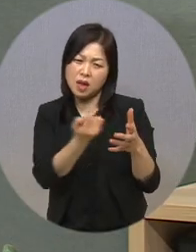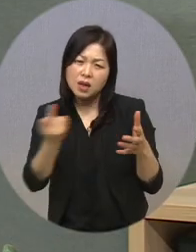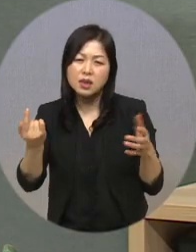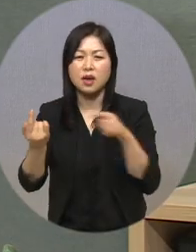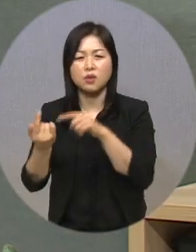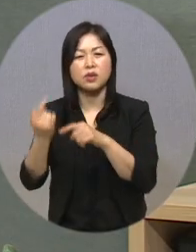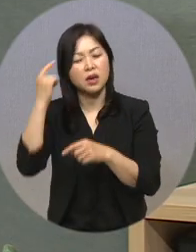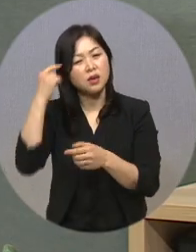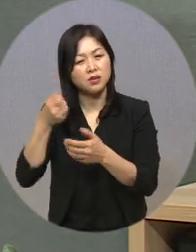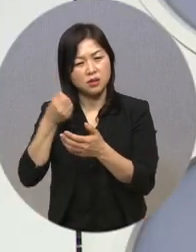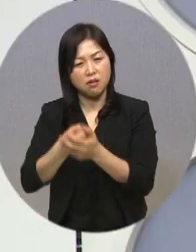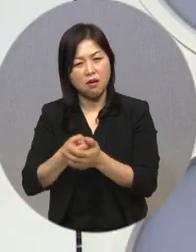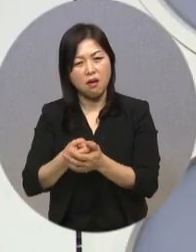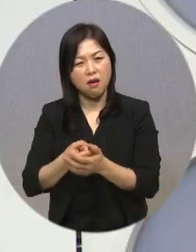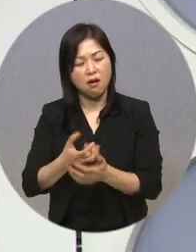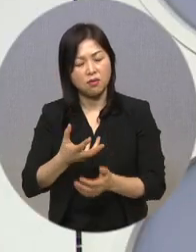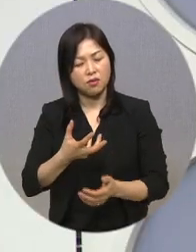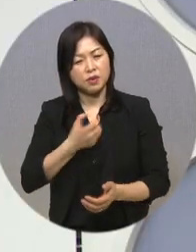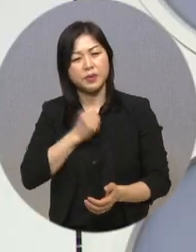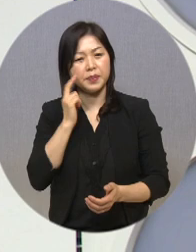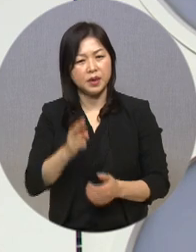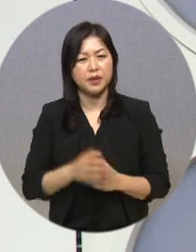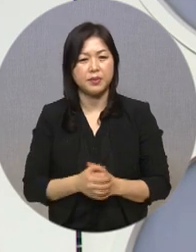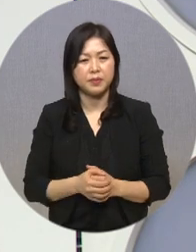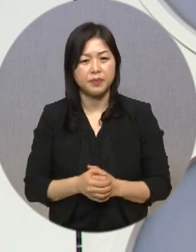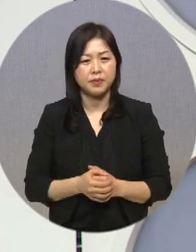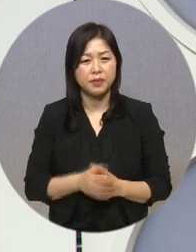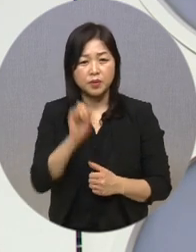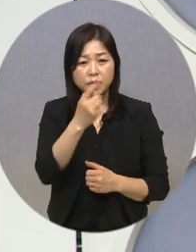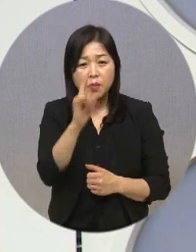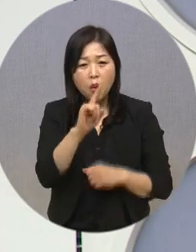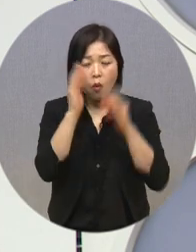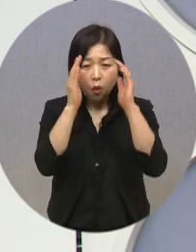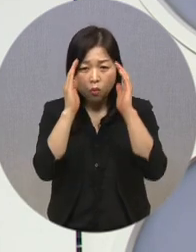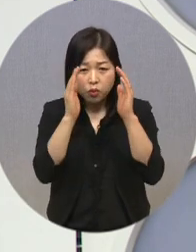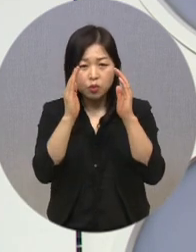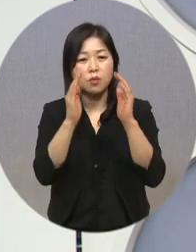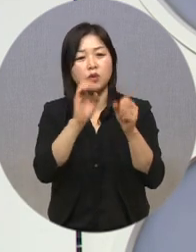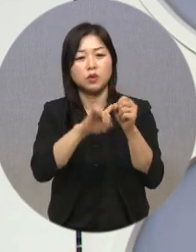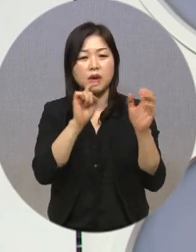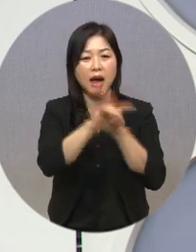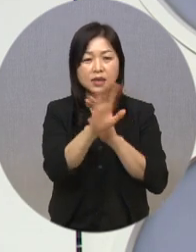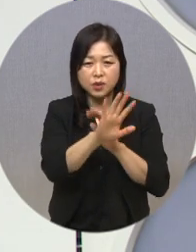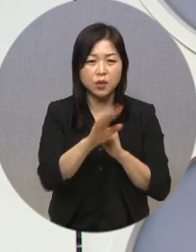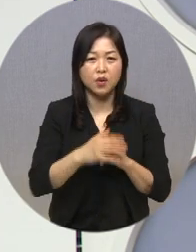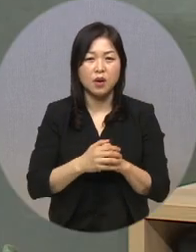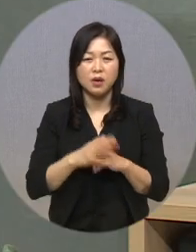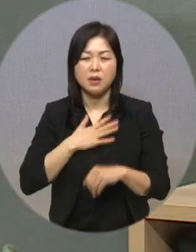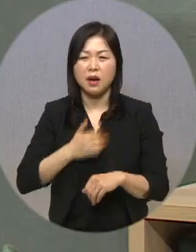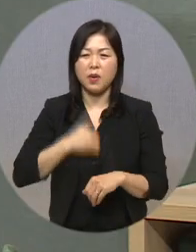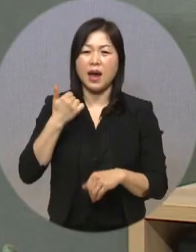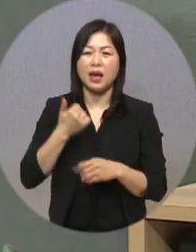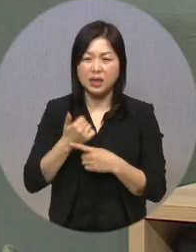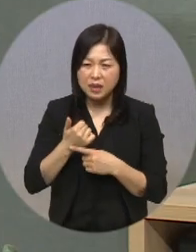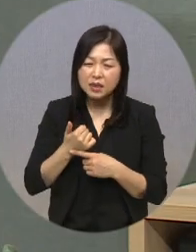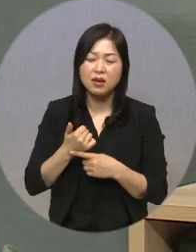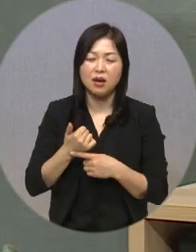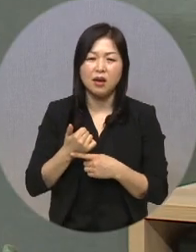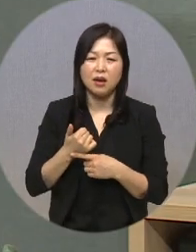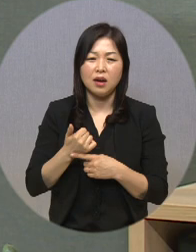보통이 아니죠. 예, 이건 예. 그 동기가 그겁니다. 예. 공부하러 간 게 아니라 예라이 이러고 간 겁니다. 네,